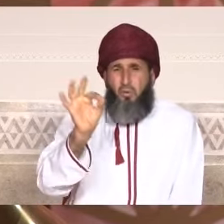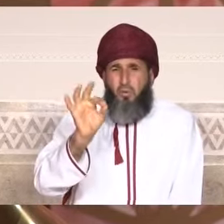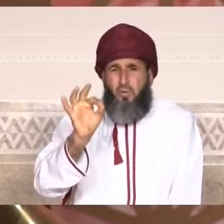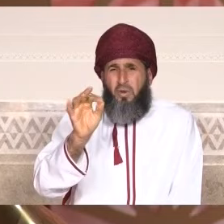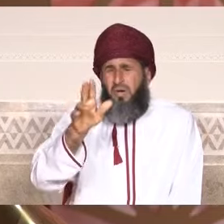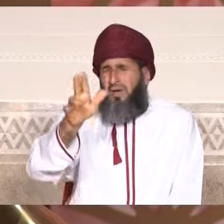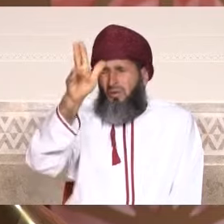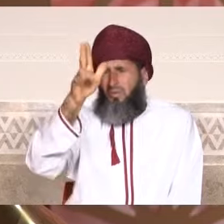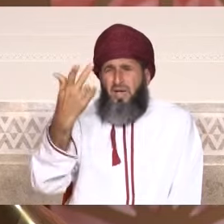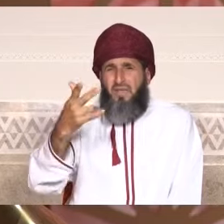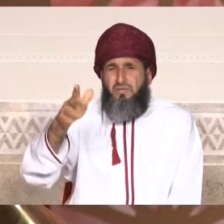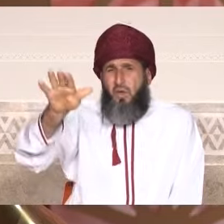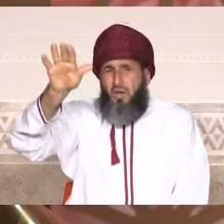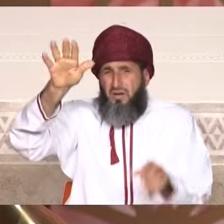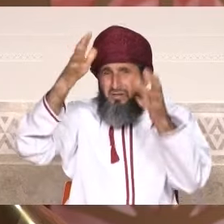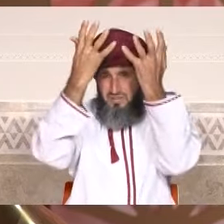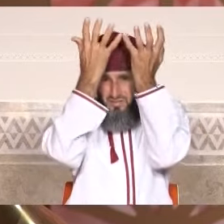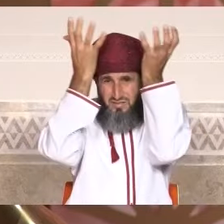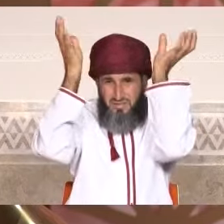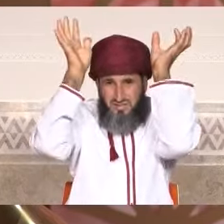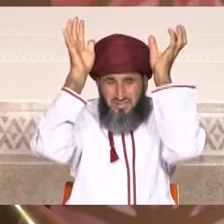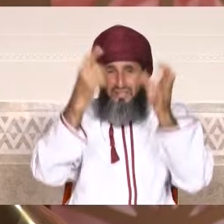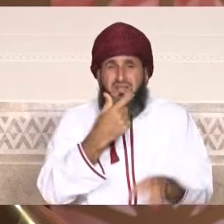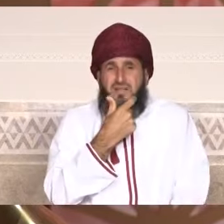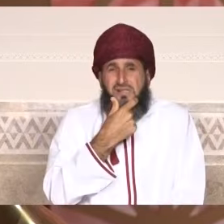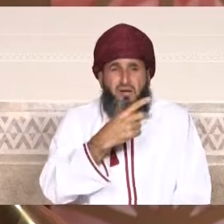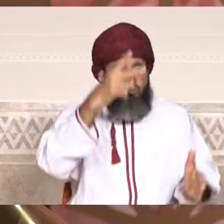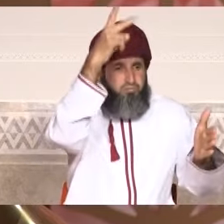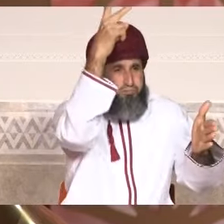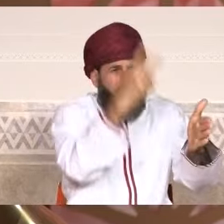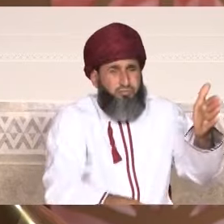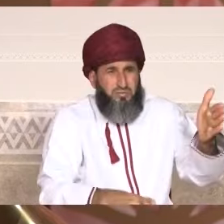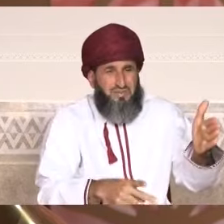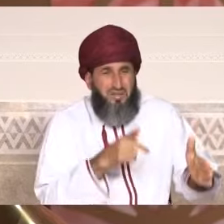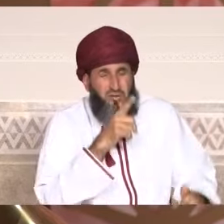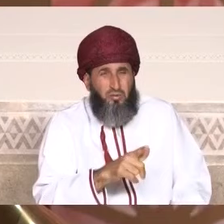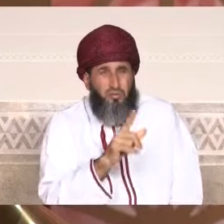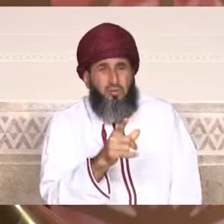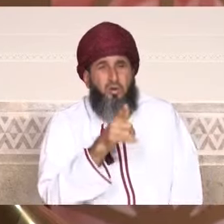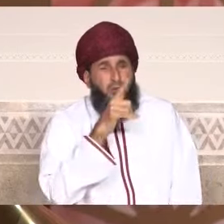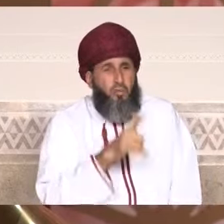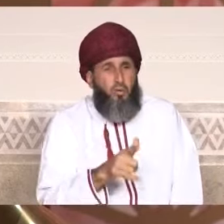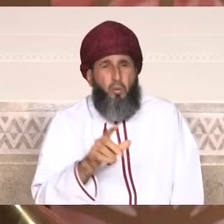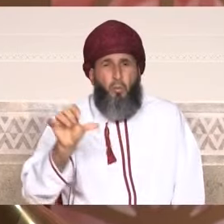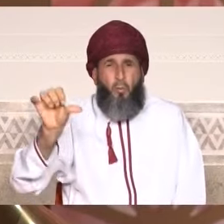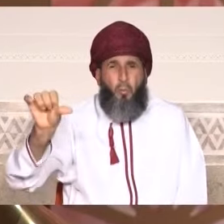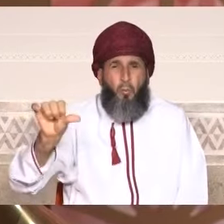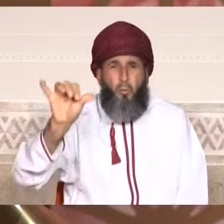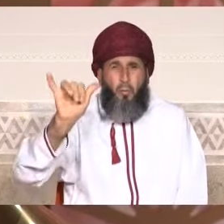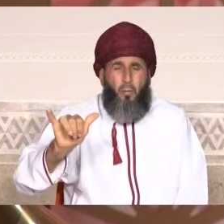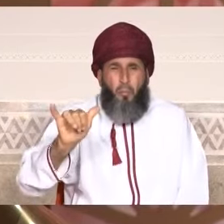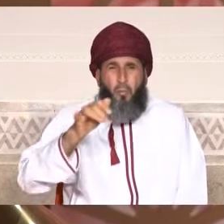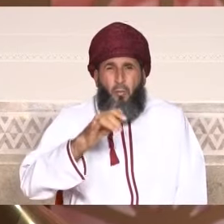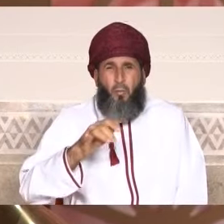عبر تاريخهم حينما يصدرون مرسوما أو قرارا فإنهم يقولون وي